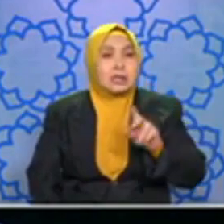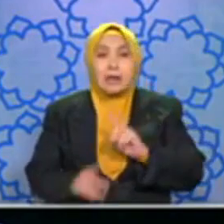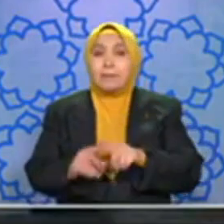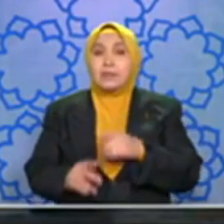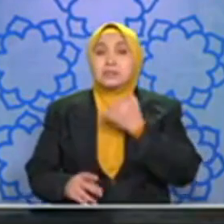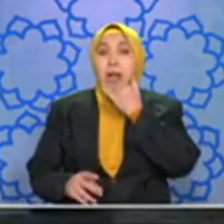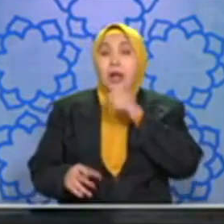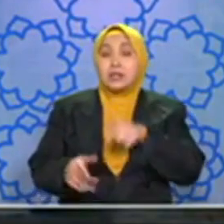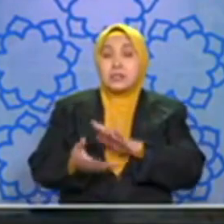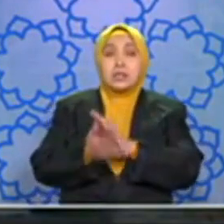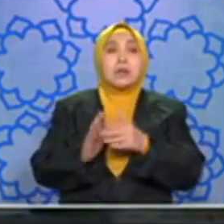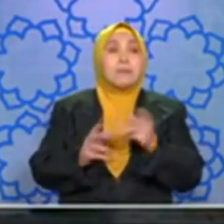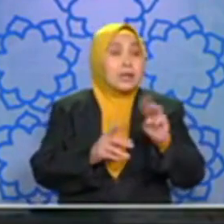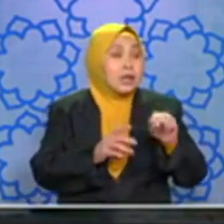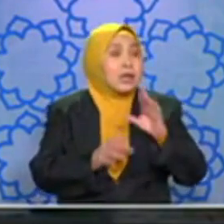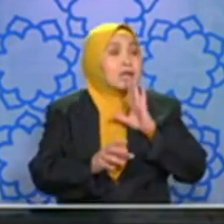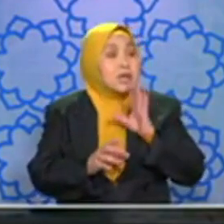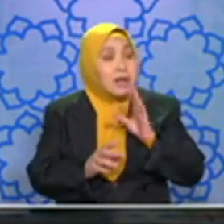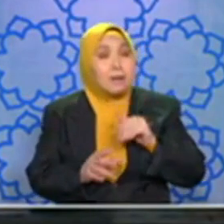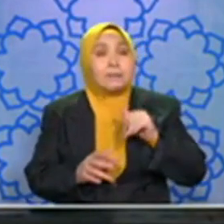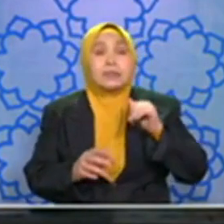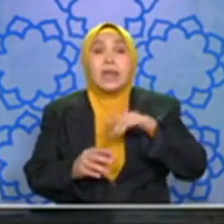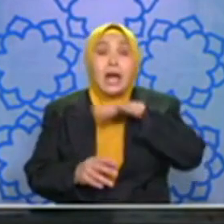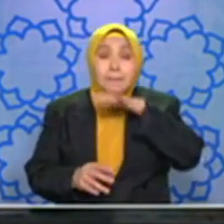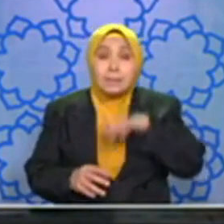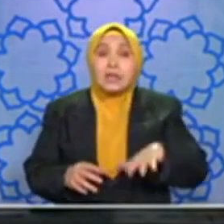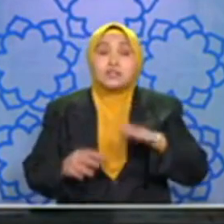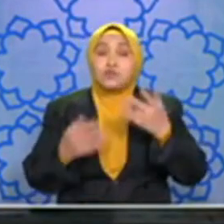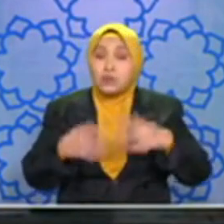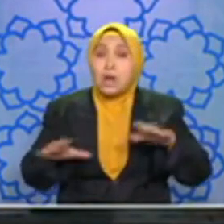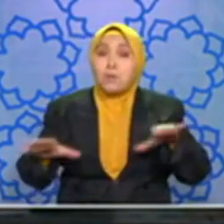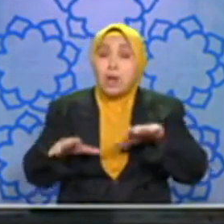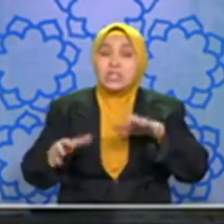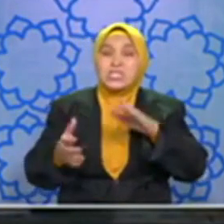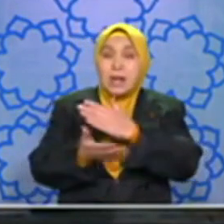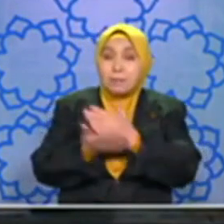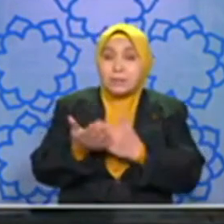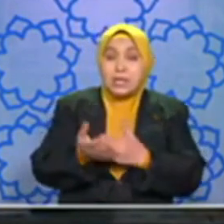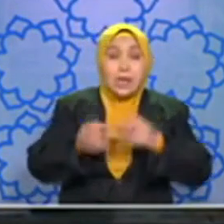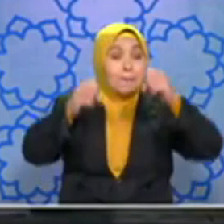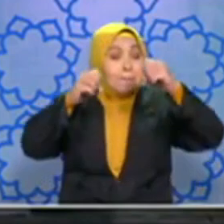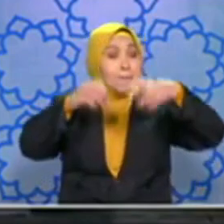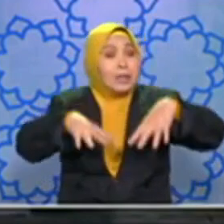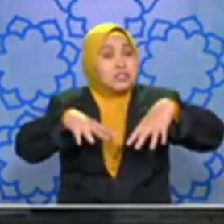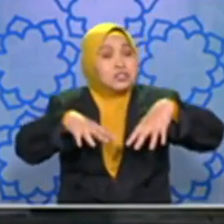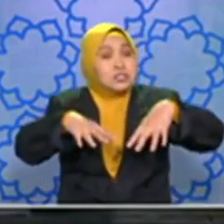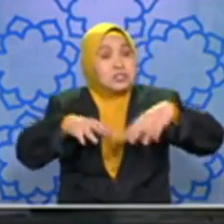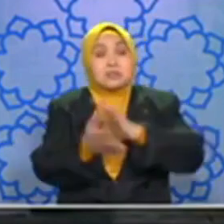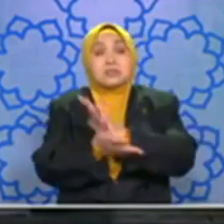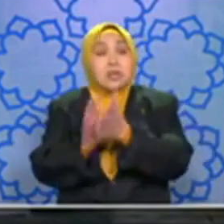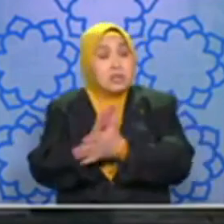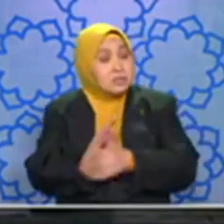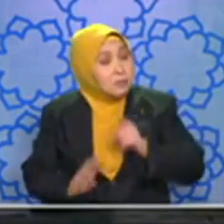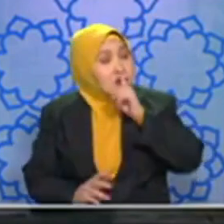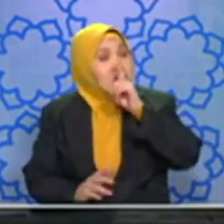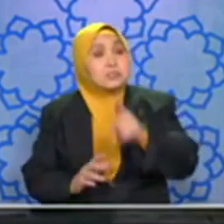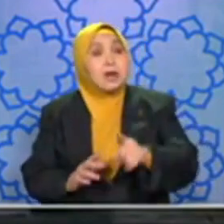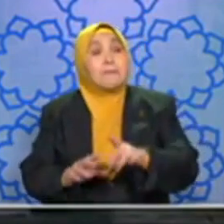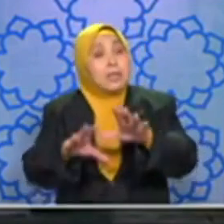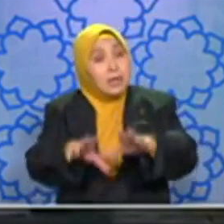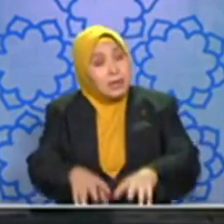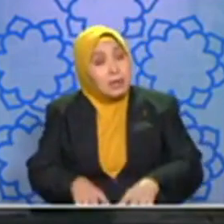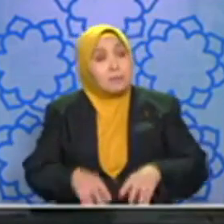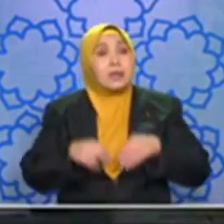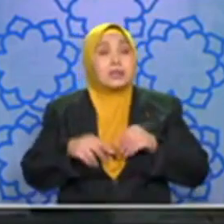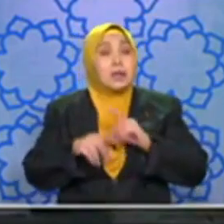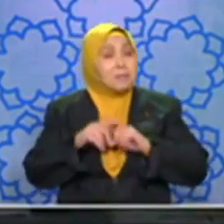ya. Jadi mereka nak cakap bahawa Nabi ini dah buat kamu ni sesuatu yang magic. Mereka sebenarnya mengiktiraf tetapi